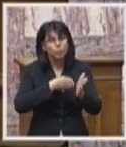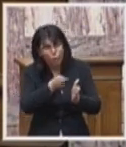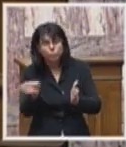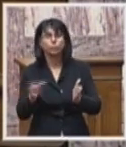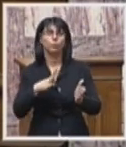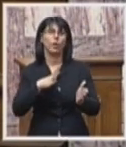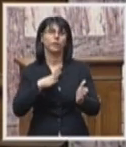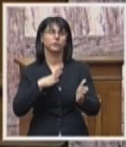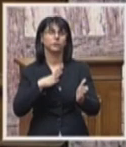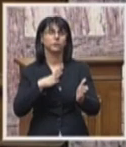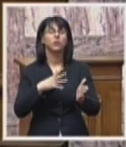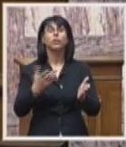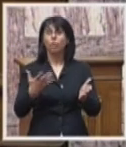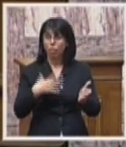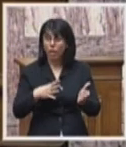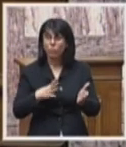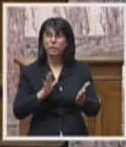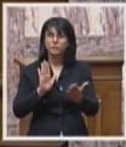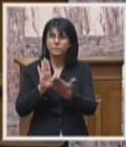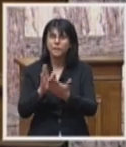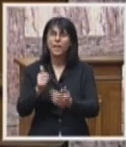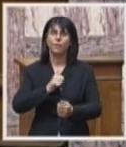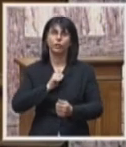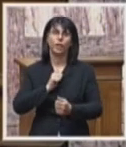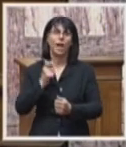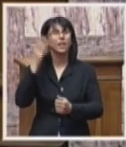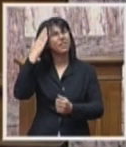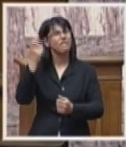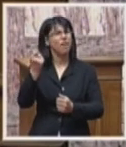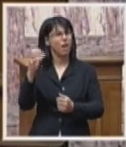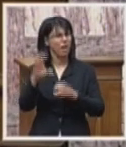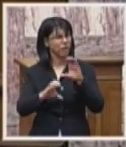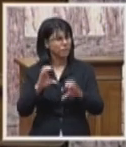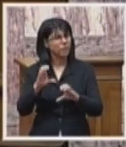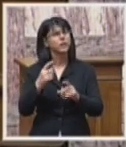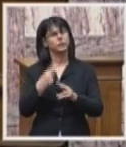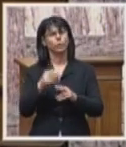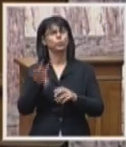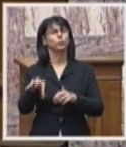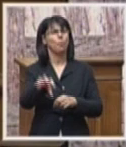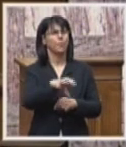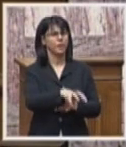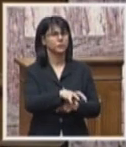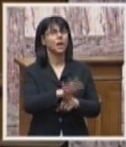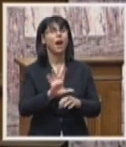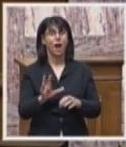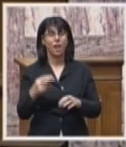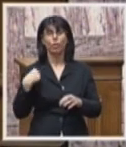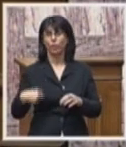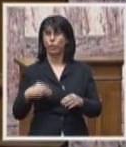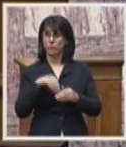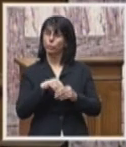Θέλουμε να προσελκύσουμε ιδιωτικά κεφάλαια σε σημαντικούς τομείς, διατηρώντας δημόσια συμμετοχή, όπως